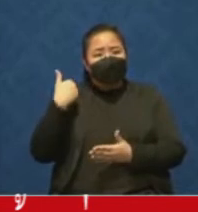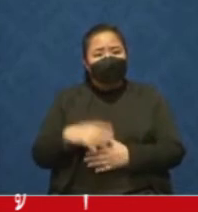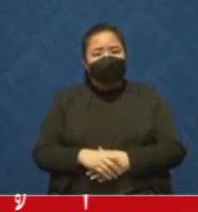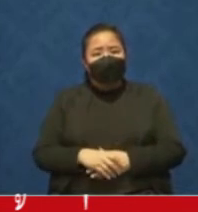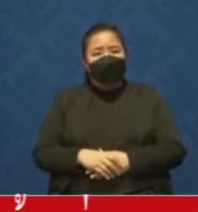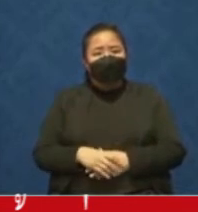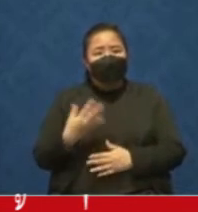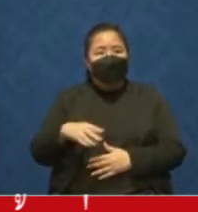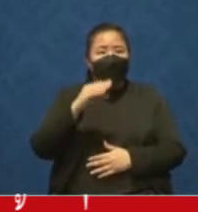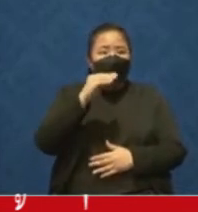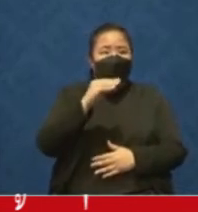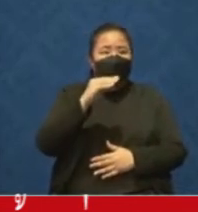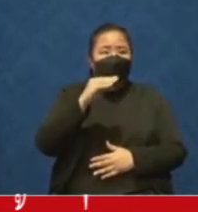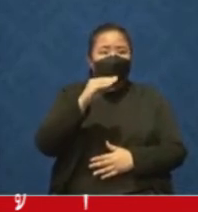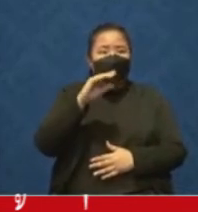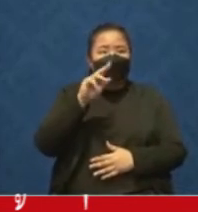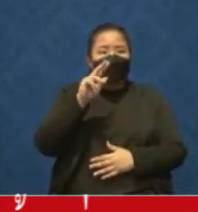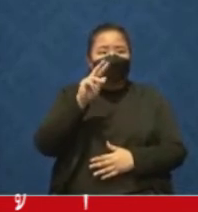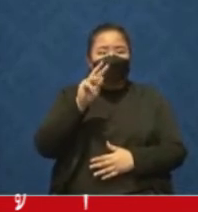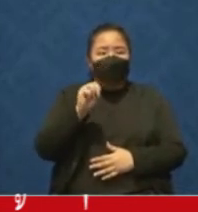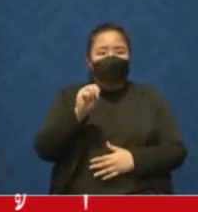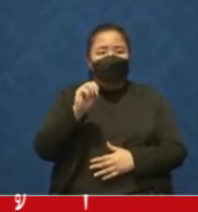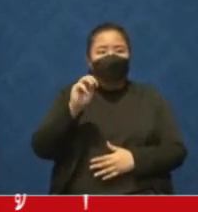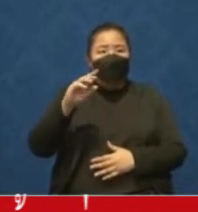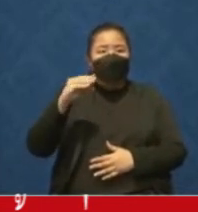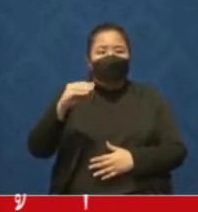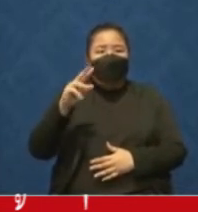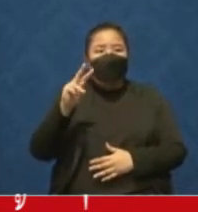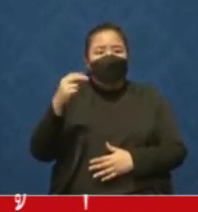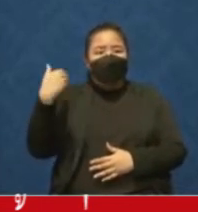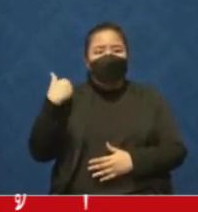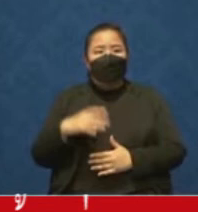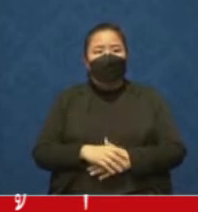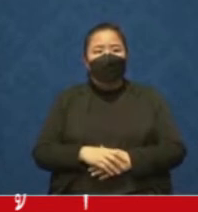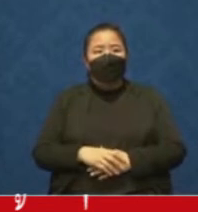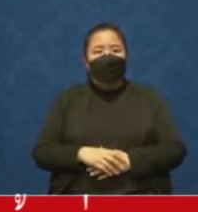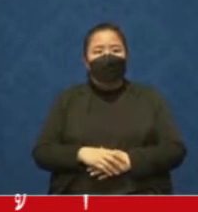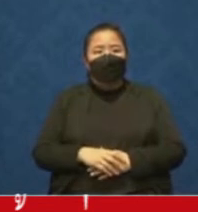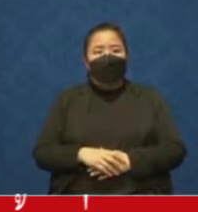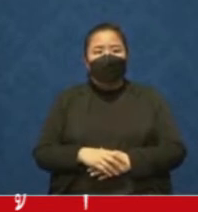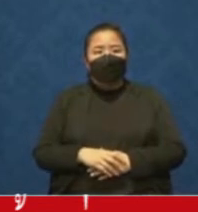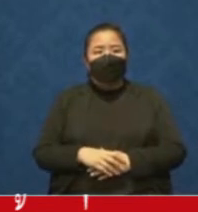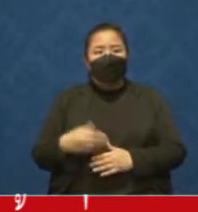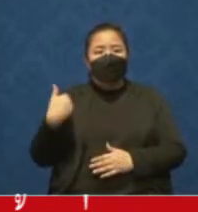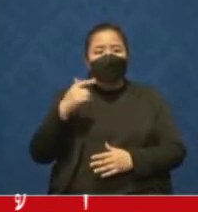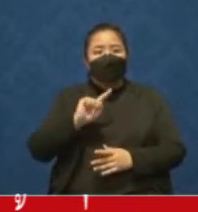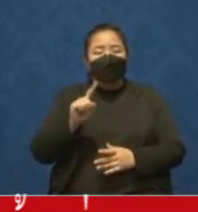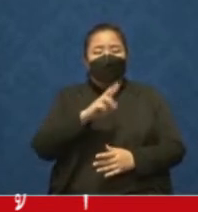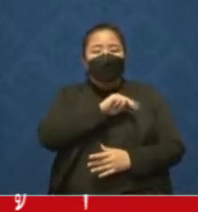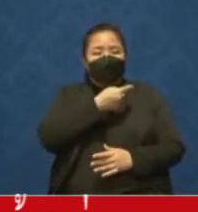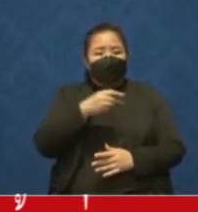ส่นมนูลพราเวียส่นใหญ่จะบอกวาไม่มียาสองสามวันมอนมีข่าวว่า แภทยคอย bawว่